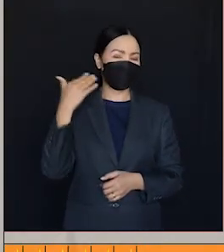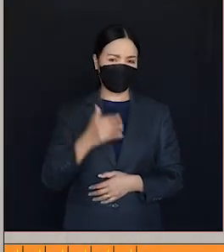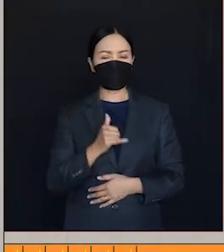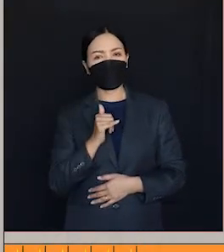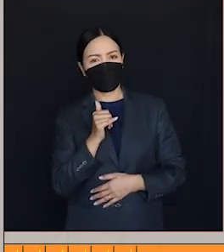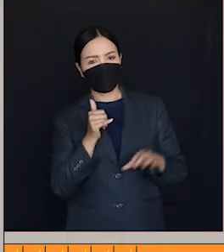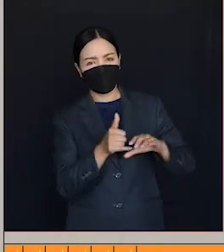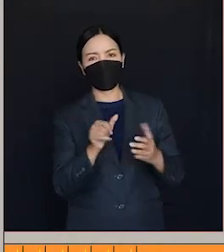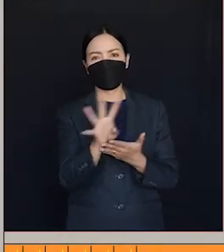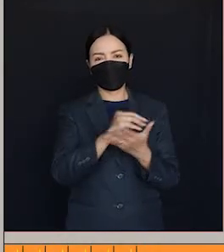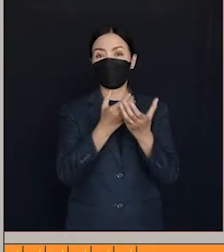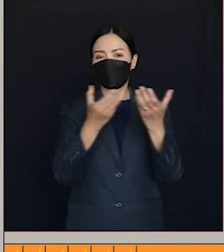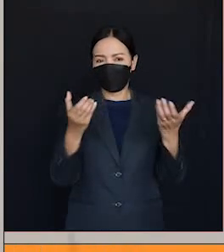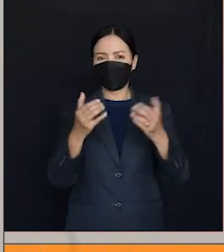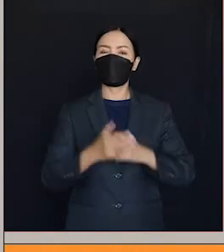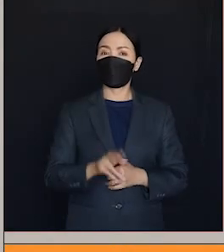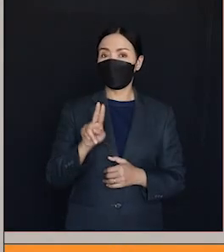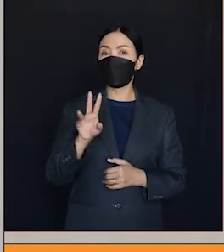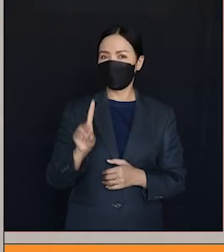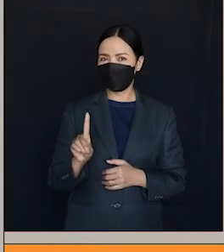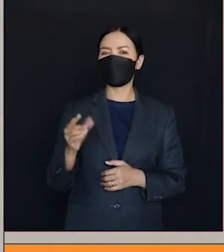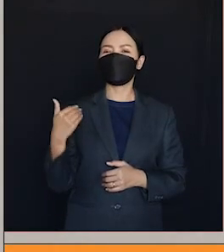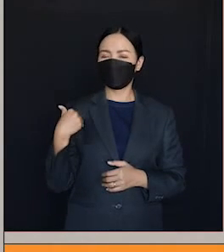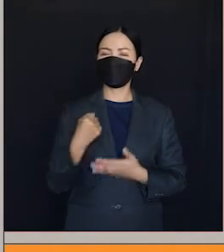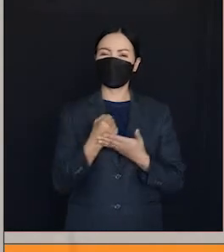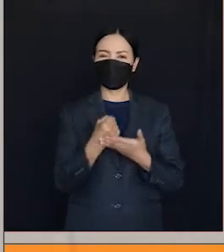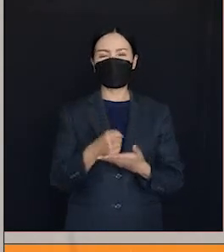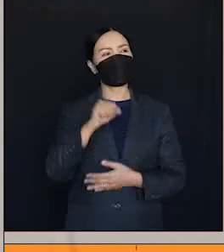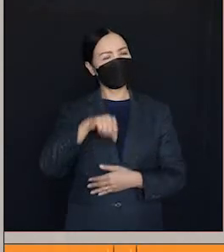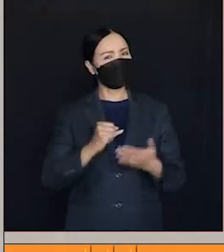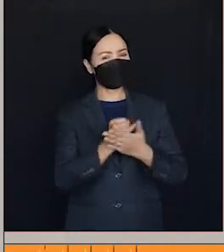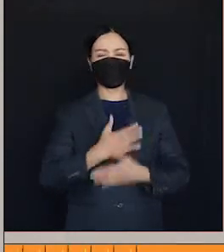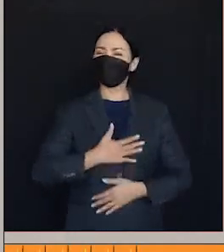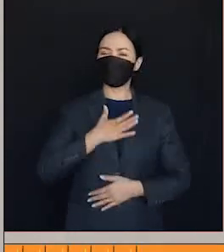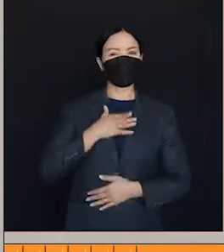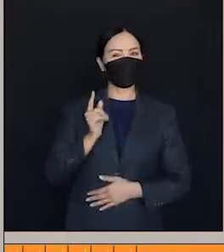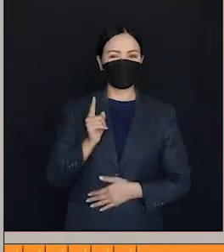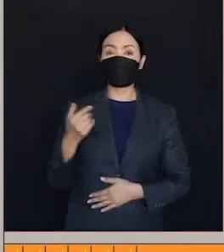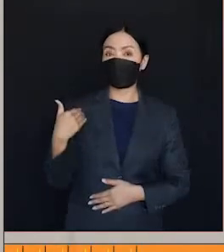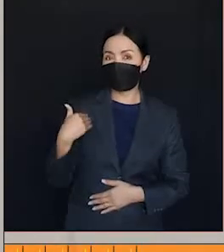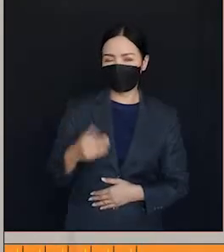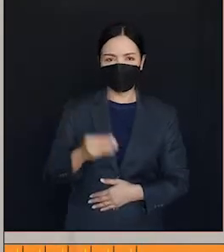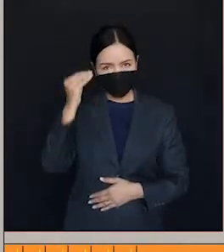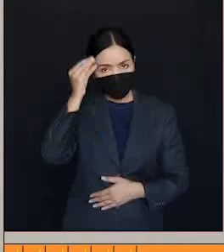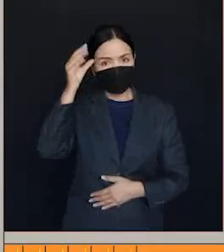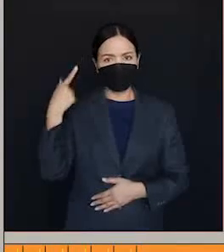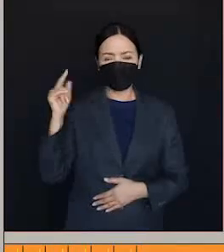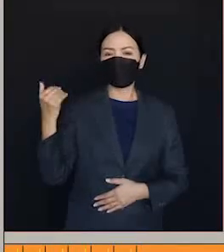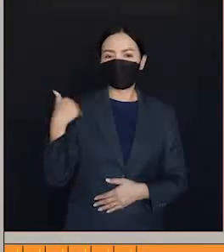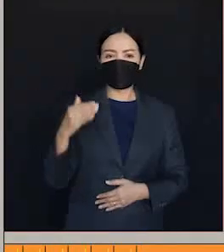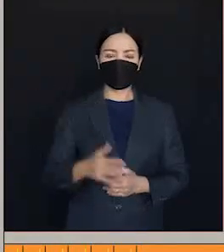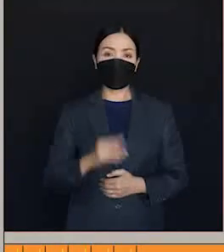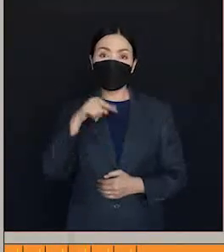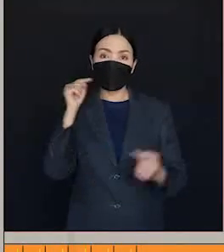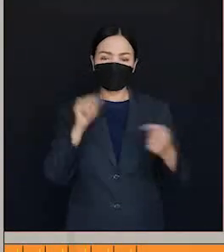ไปธรรมศาสตร์ใช่ไหมครับที่มีเรื่องของ UD ด้วยใช่ไหมฮะ ถูกต้องค่ะโอ้โหประทับใจมากๆเลยเนอะแล้วก็ได้สาระมาเต็มเลยพูดถึ